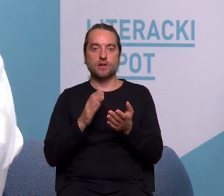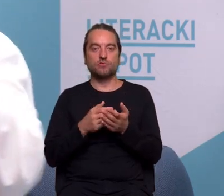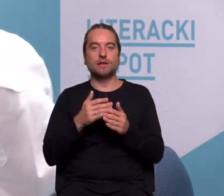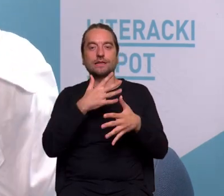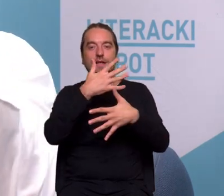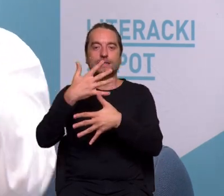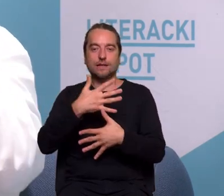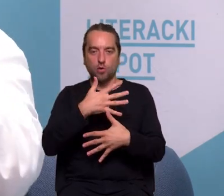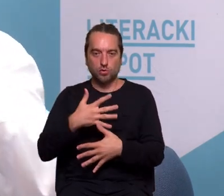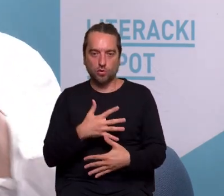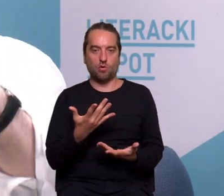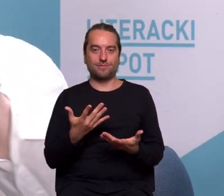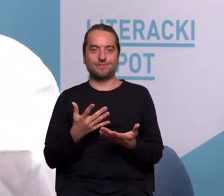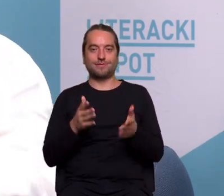prawda?